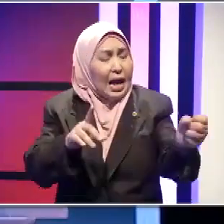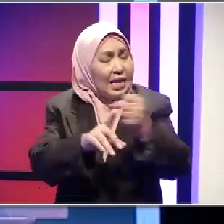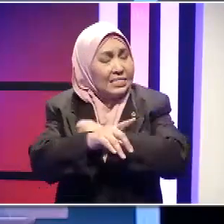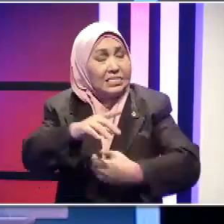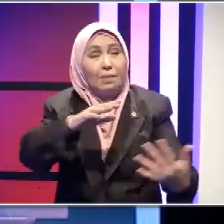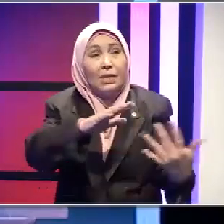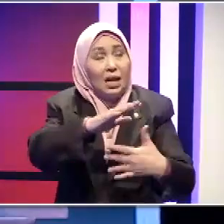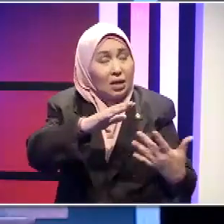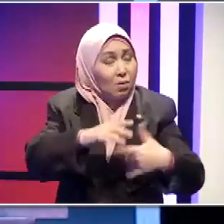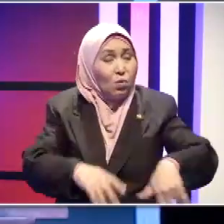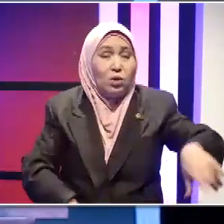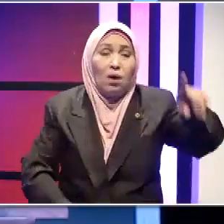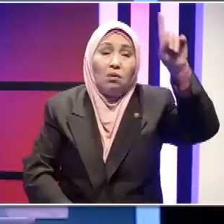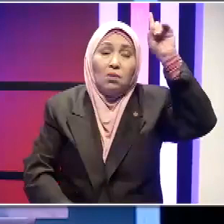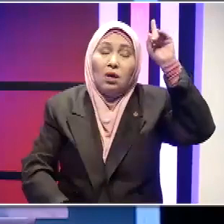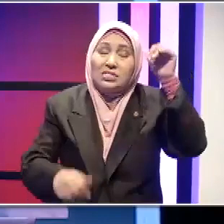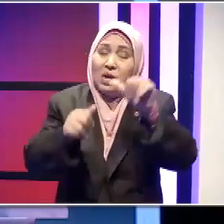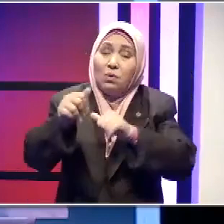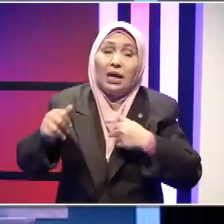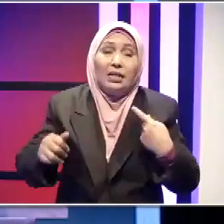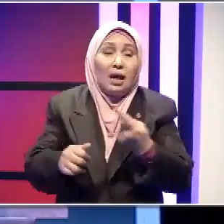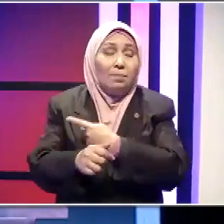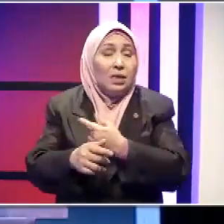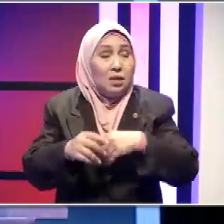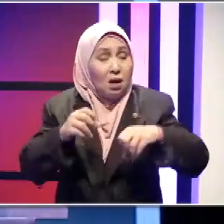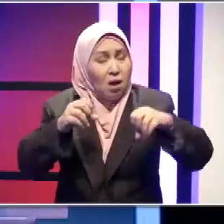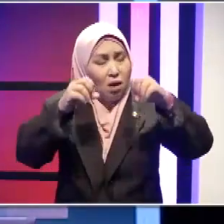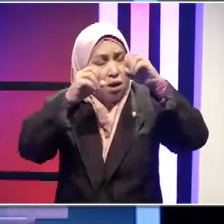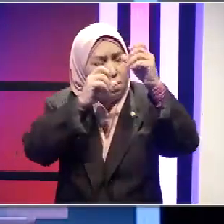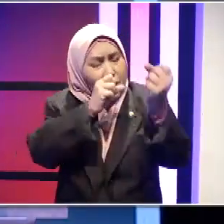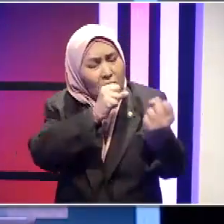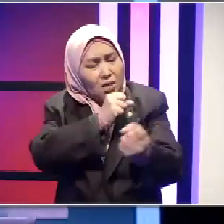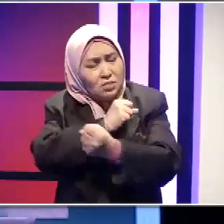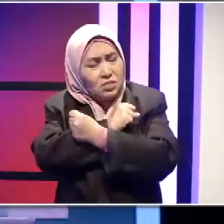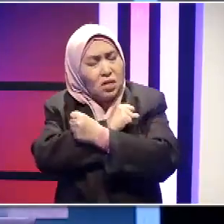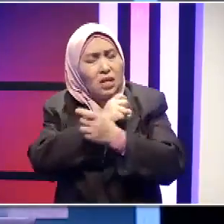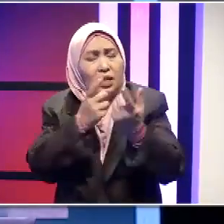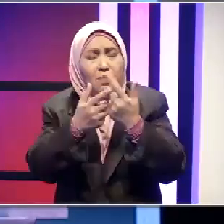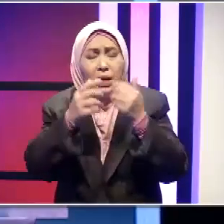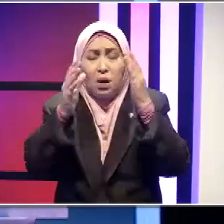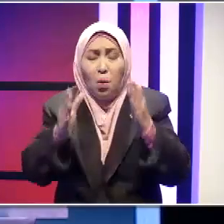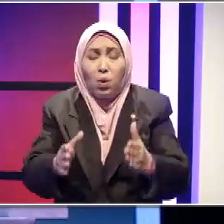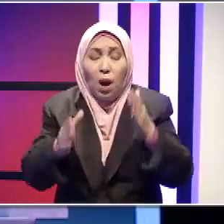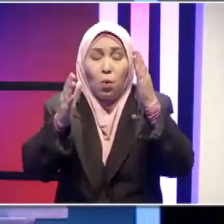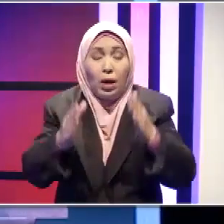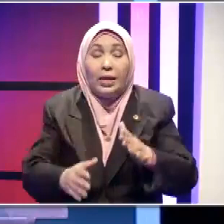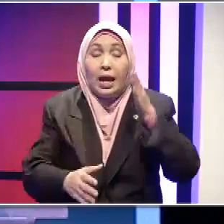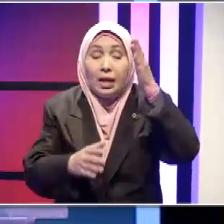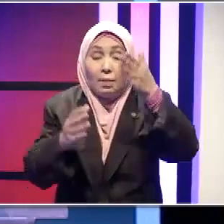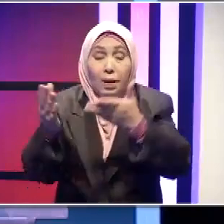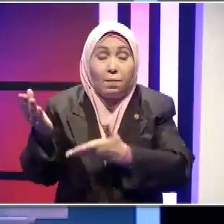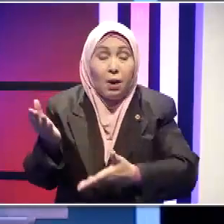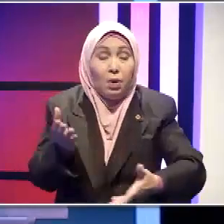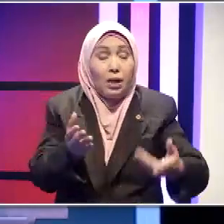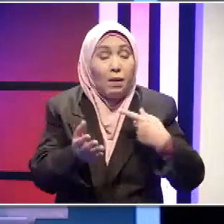Mu ya Allah jauhkan kami ar-rahman daripada orang-orang yang akan membawa